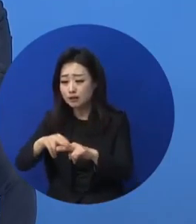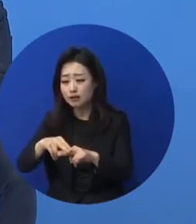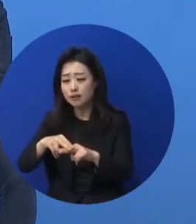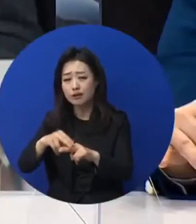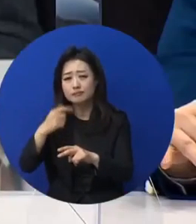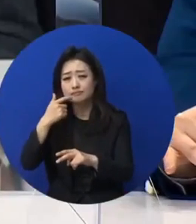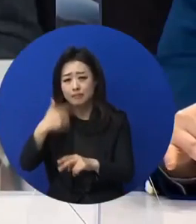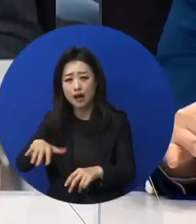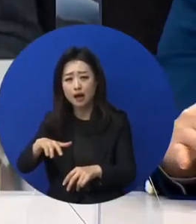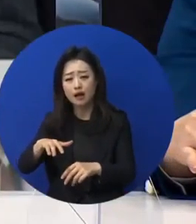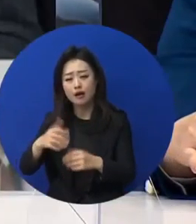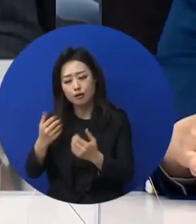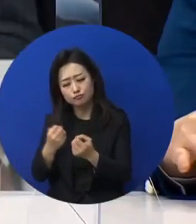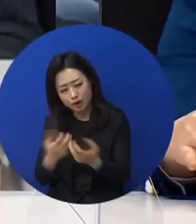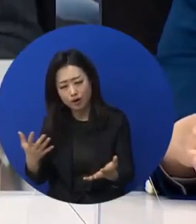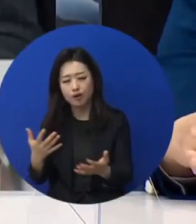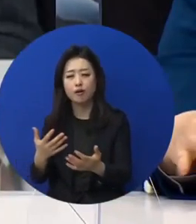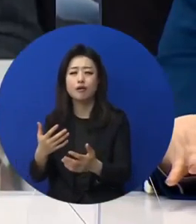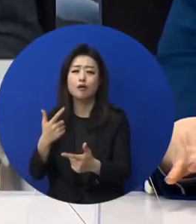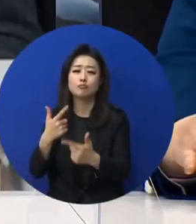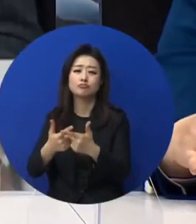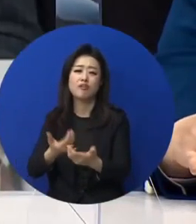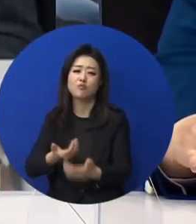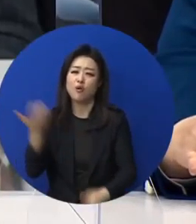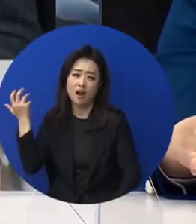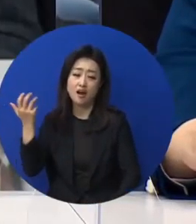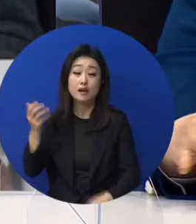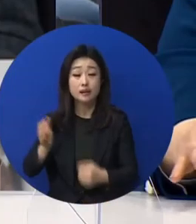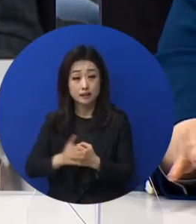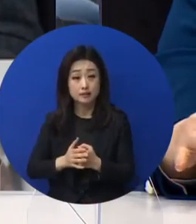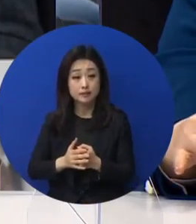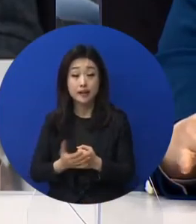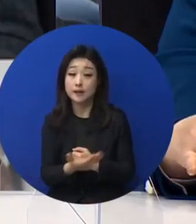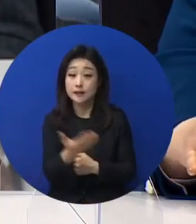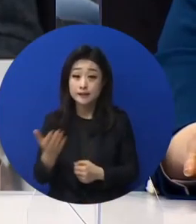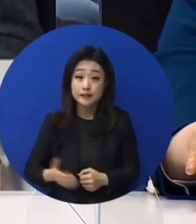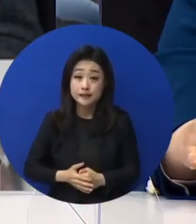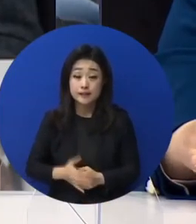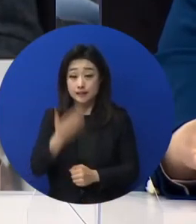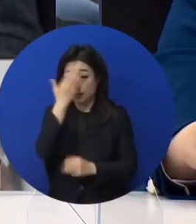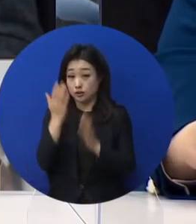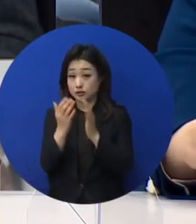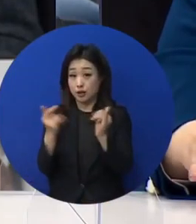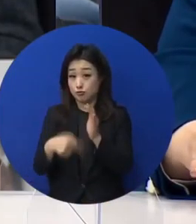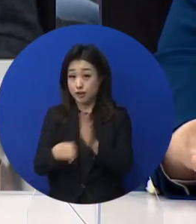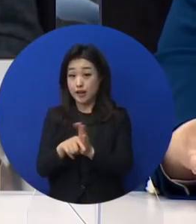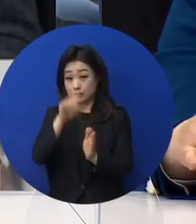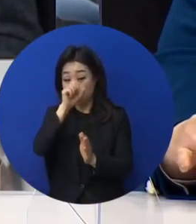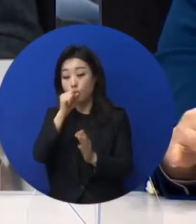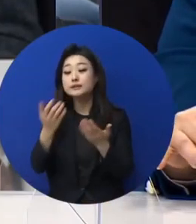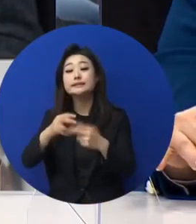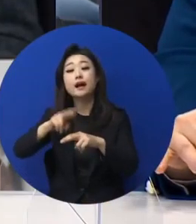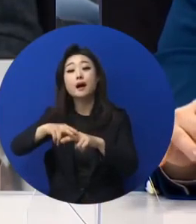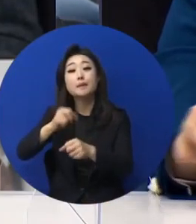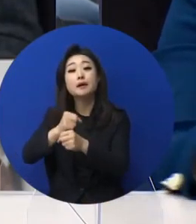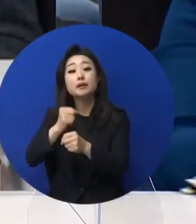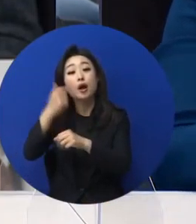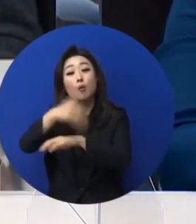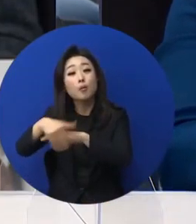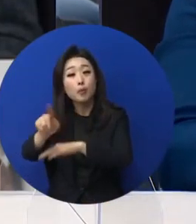부족하다는 이유로 부산을 떠나고 있는 상황입니다. 세 분의 후보자께서는 청년들을 위한 양질의 일자리를 어떻게